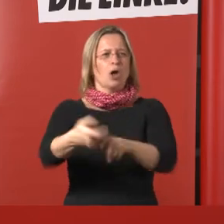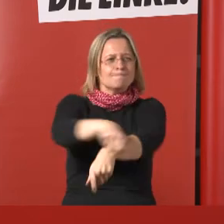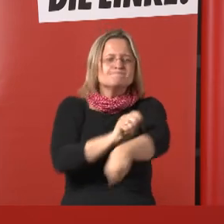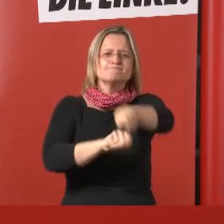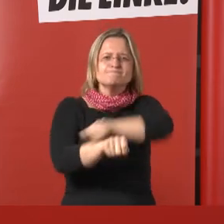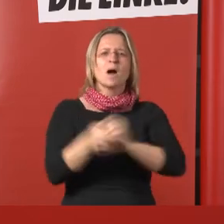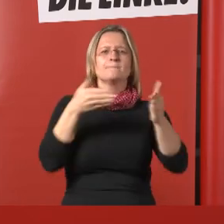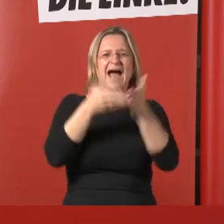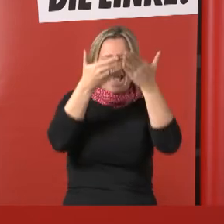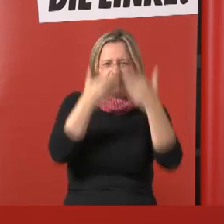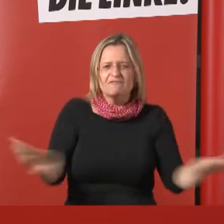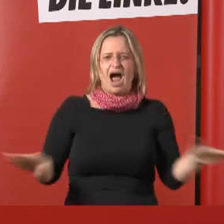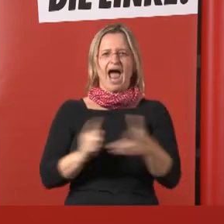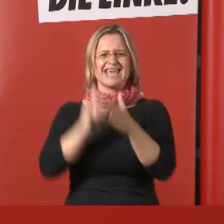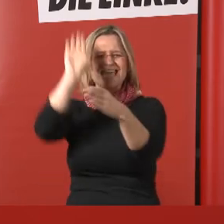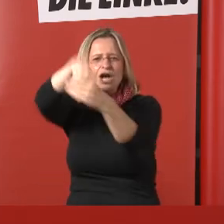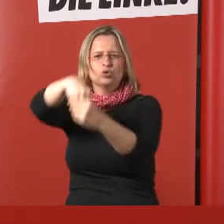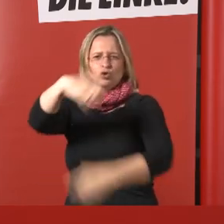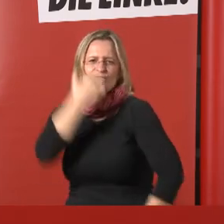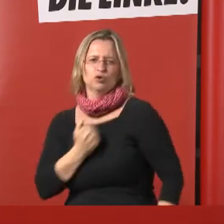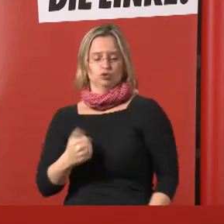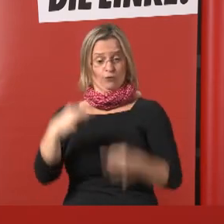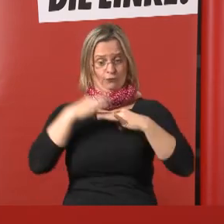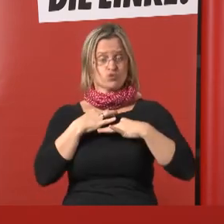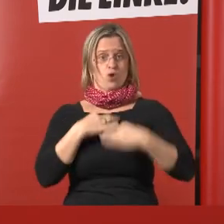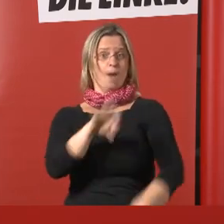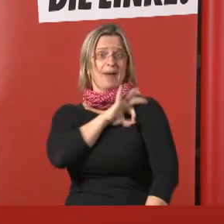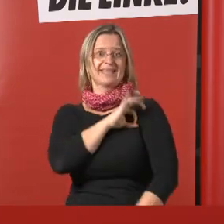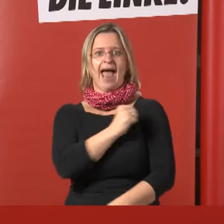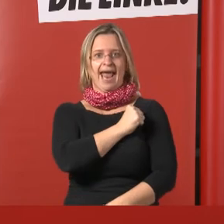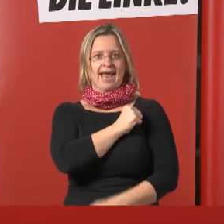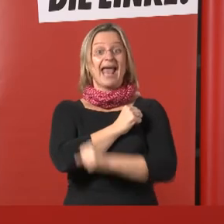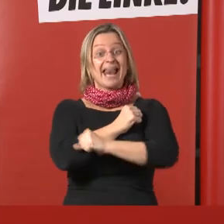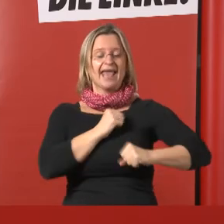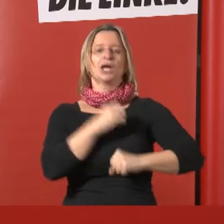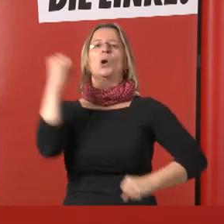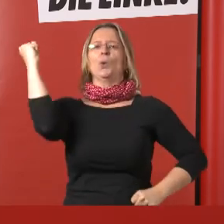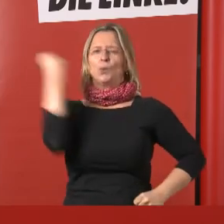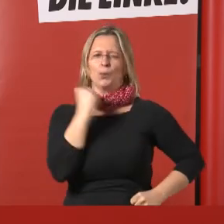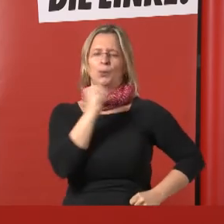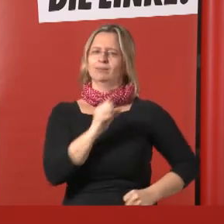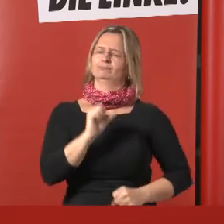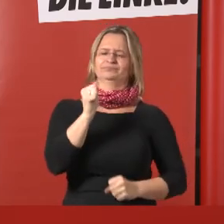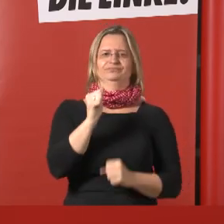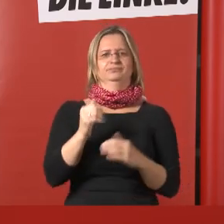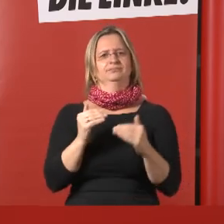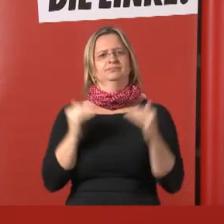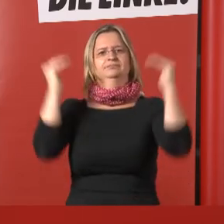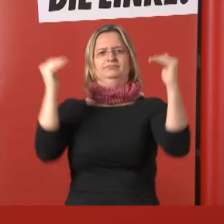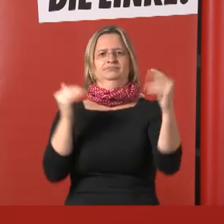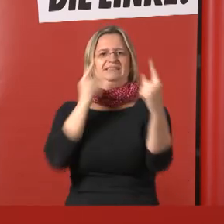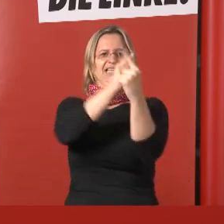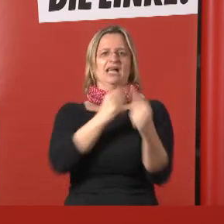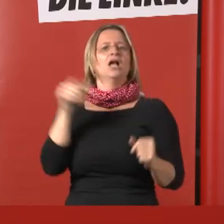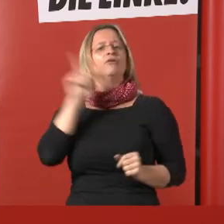der Einsatz für Barrierefreiheit, für Inklusion für uns als Linke ein ganz wichtiges Ziel ist. Und was